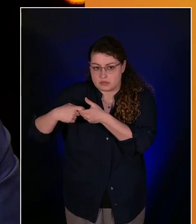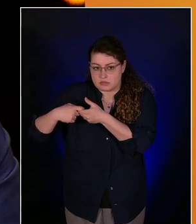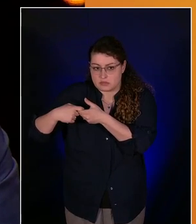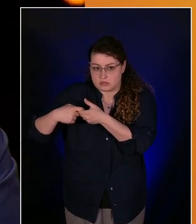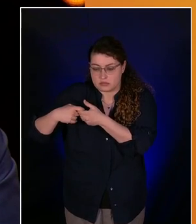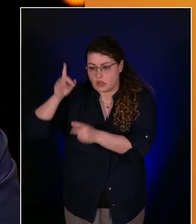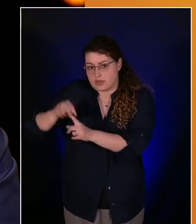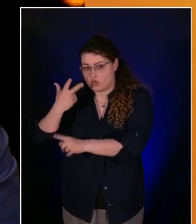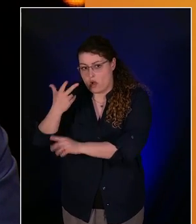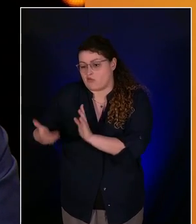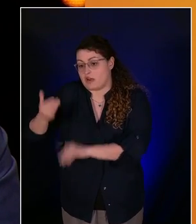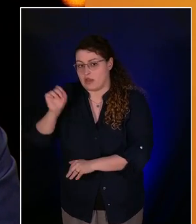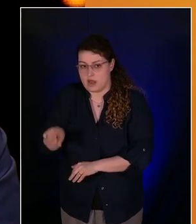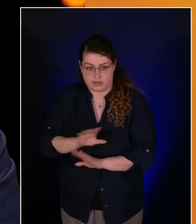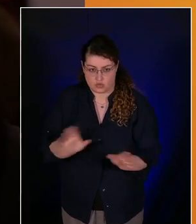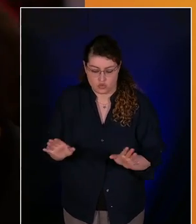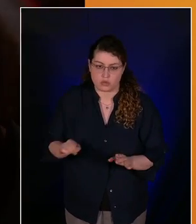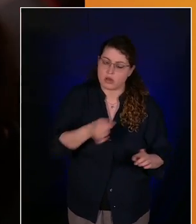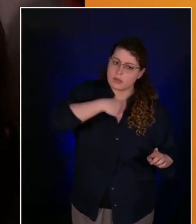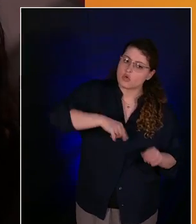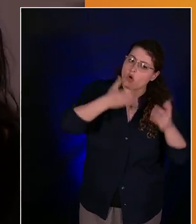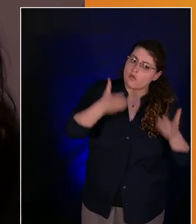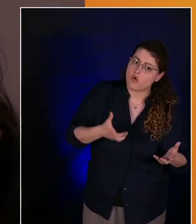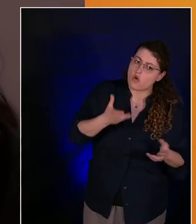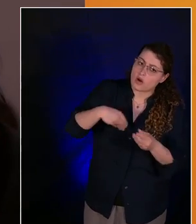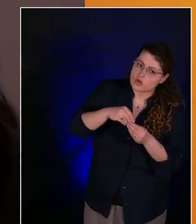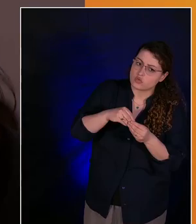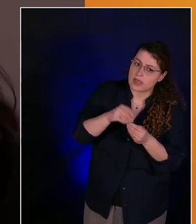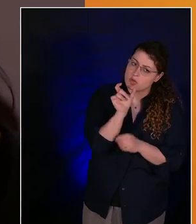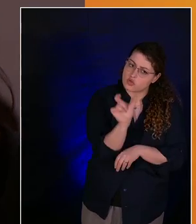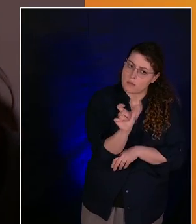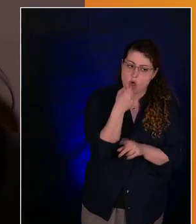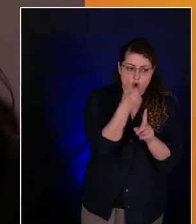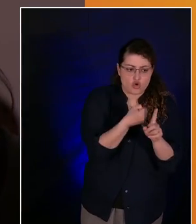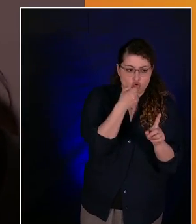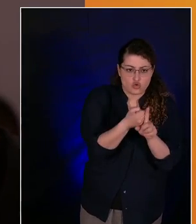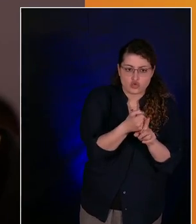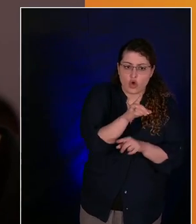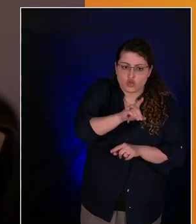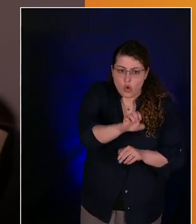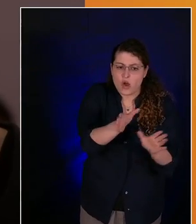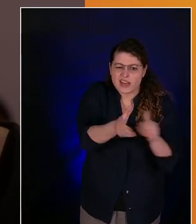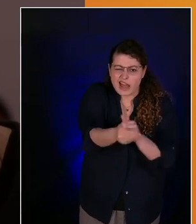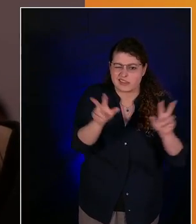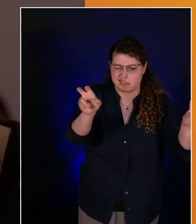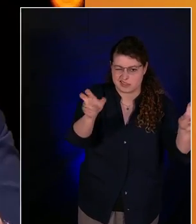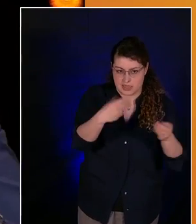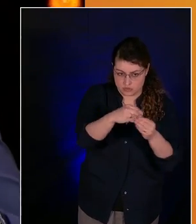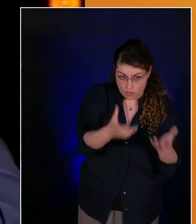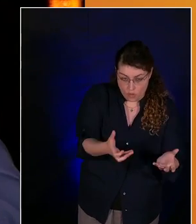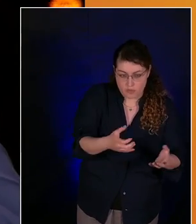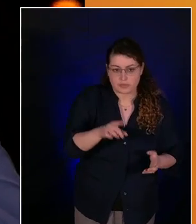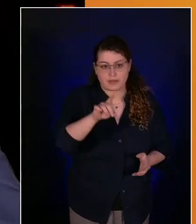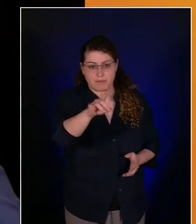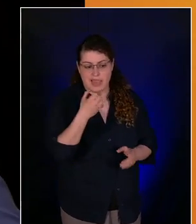thème 3 d'accord mais nous on voulait que soit précisé le terme de lutte de classe alors le terme de lutte de classe